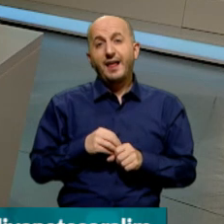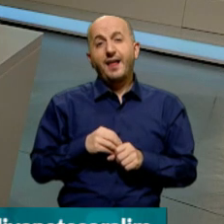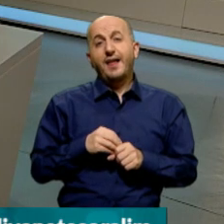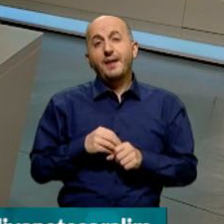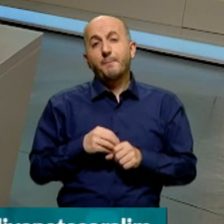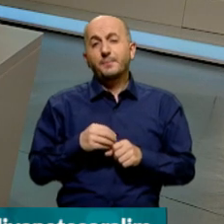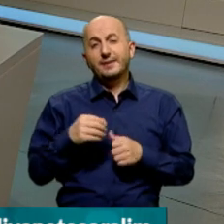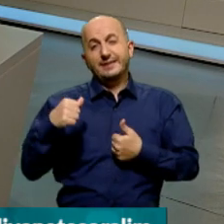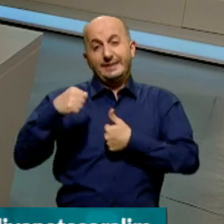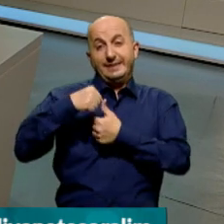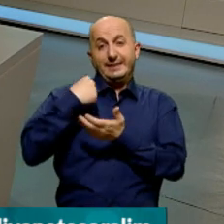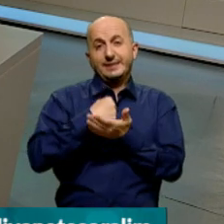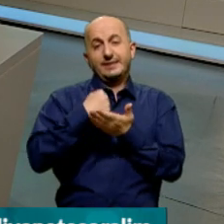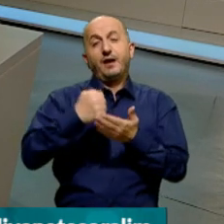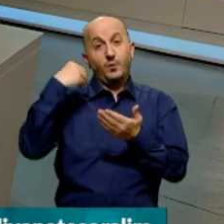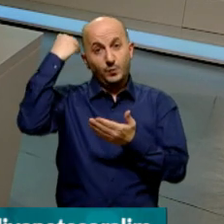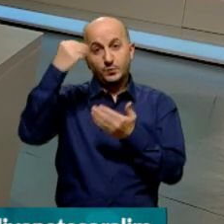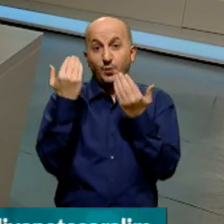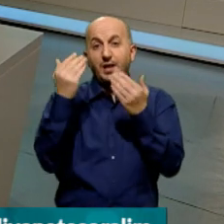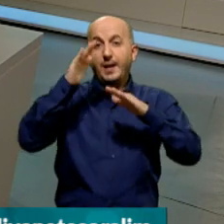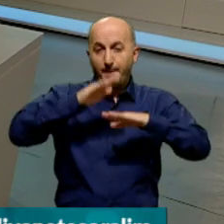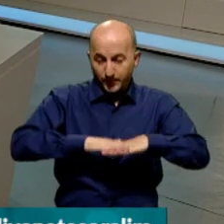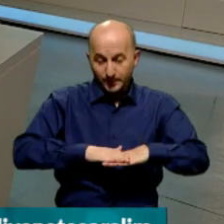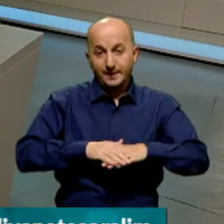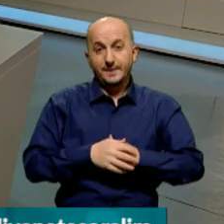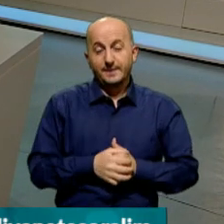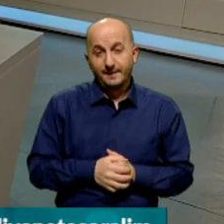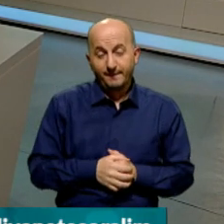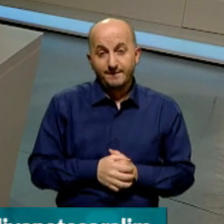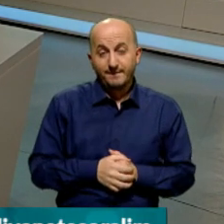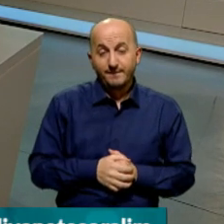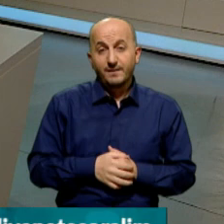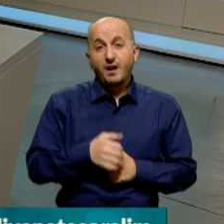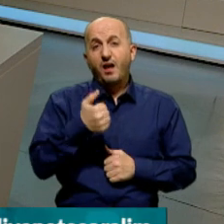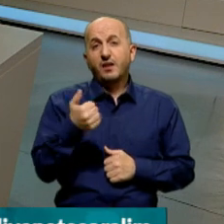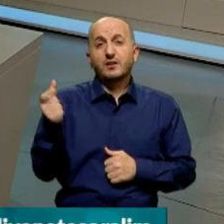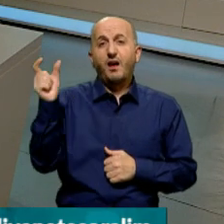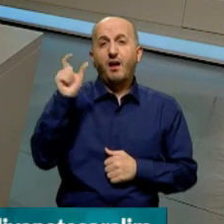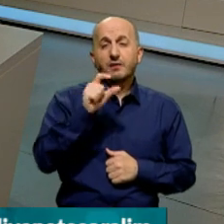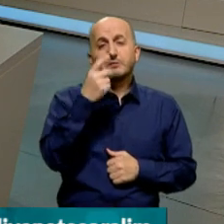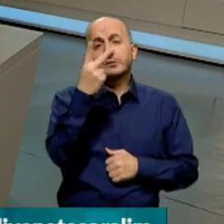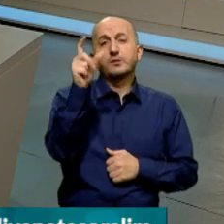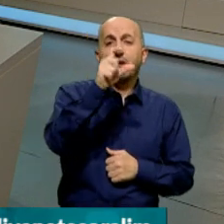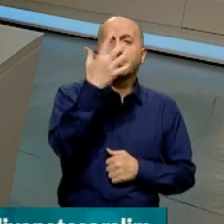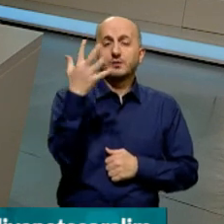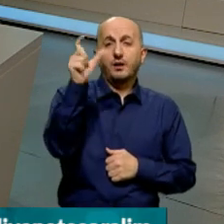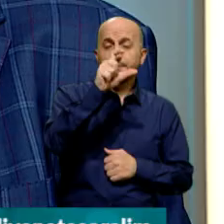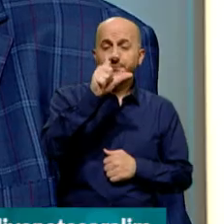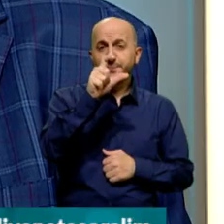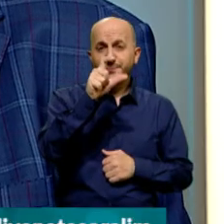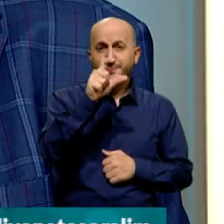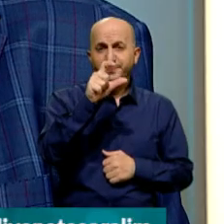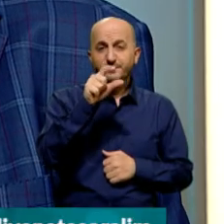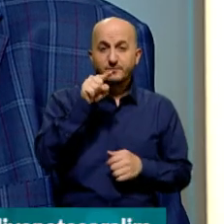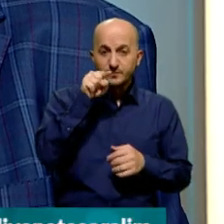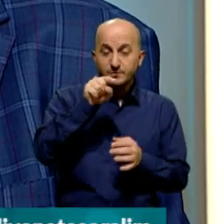bunlara bir de nikah yapalım diyorlar. Ve nikah yapıyorlar. 6 ay diyelim, 2 ay diyelim, 5 ay diyelim, fark etmez.